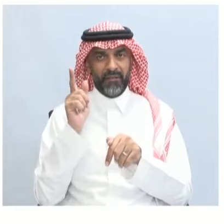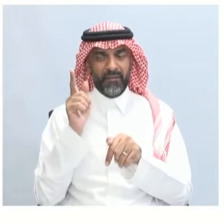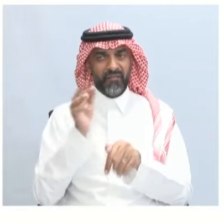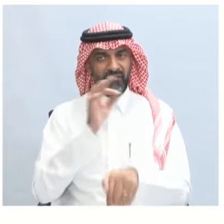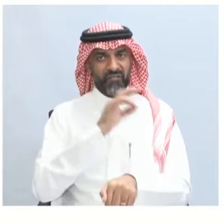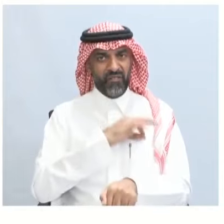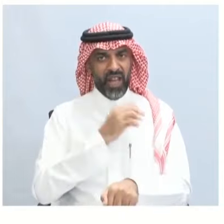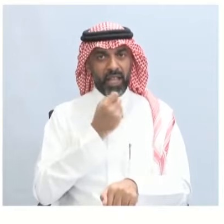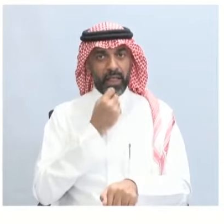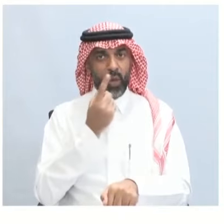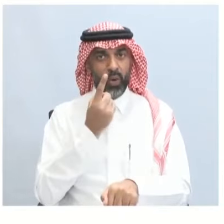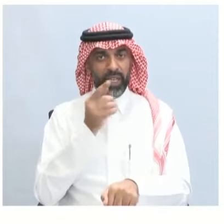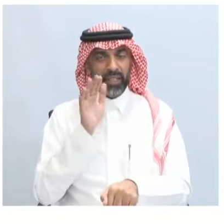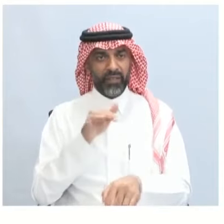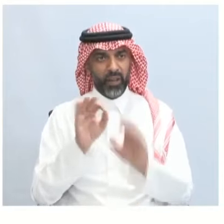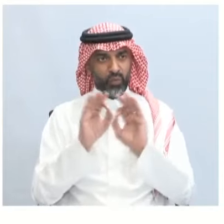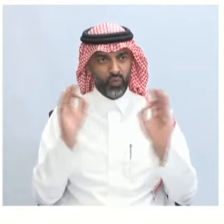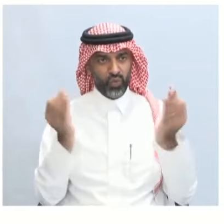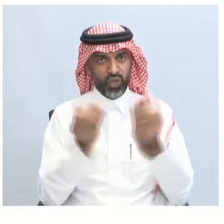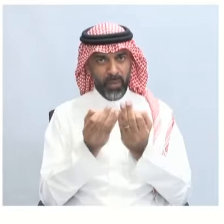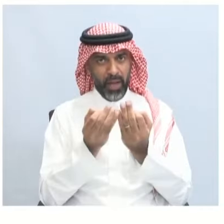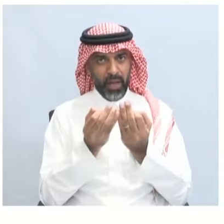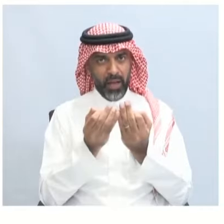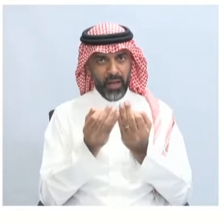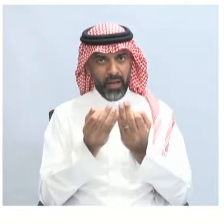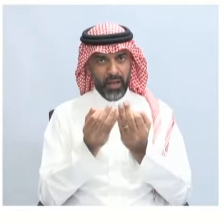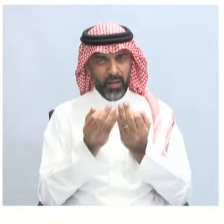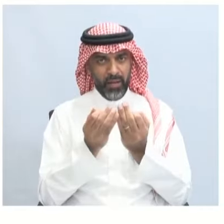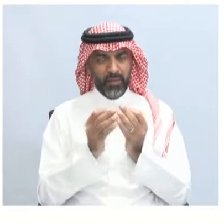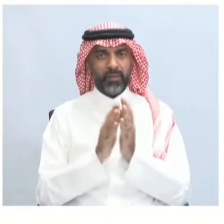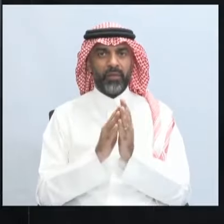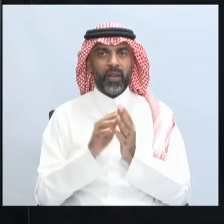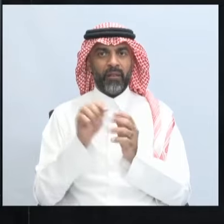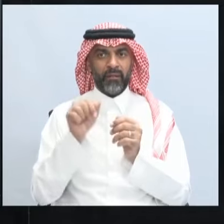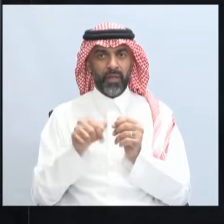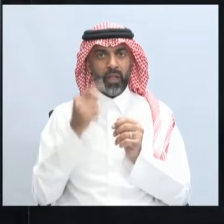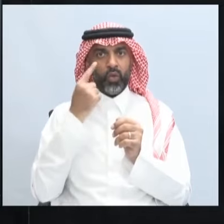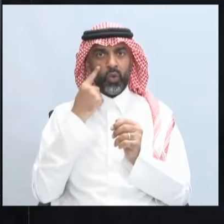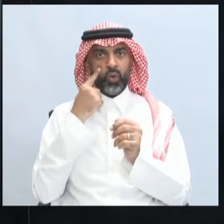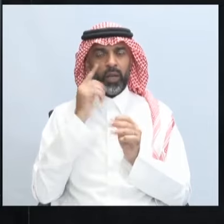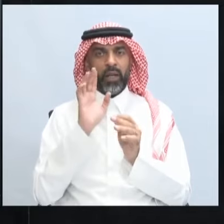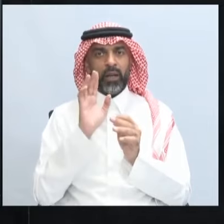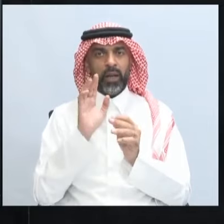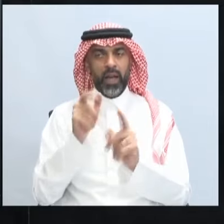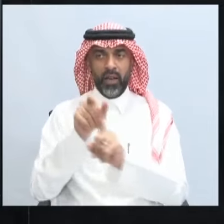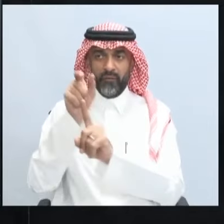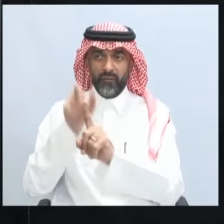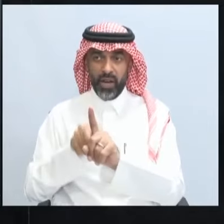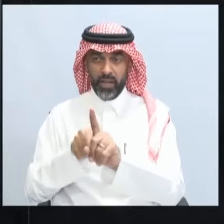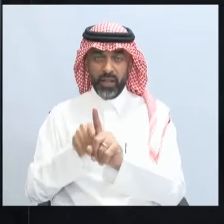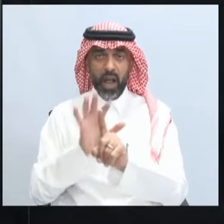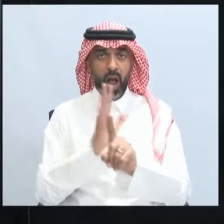التوحيد وتحقيق من يحقق التوحيد ما هي النتائج التي يحصلها في الدنيا على الفرد او